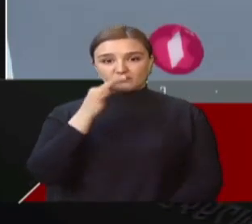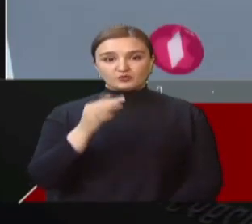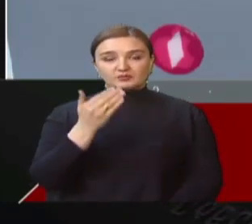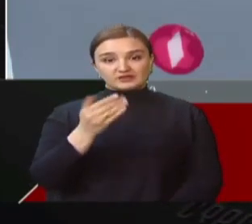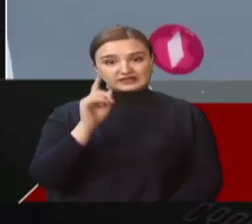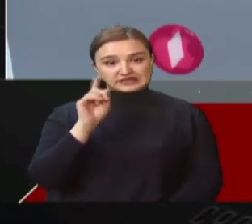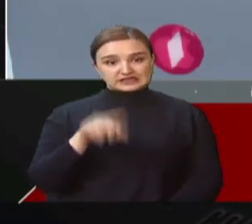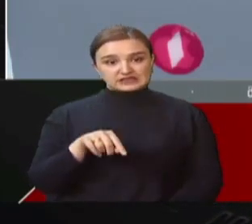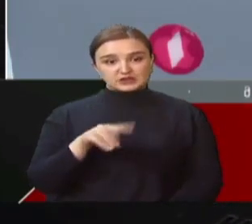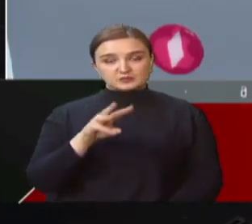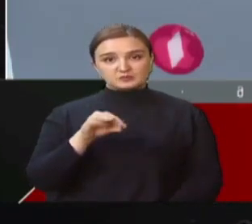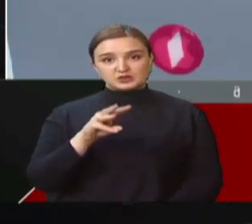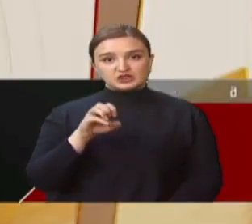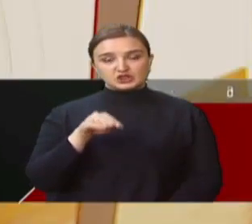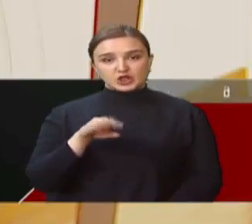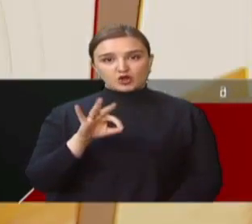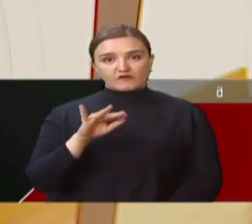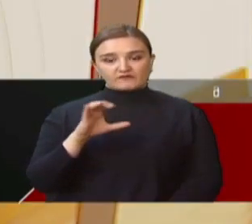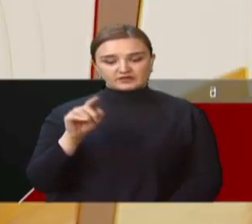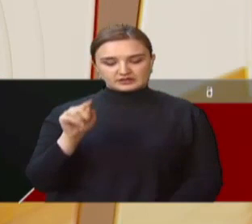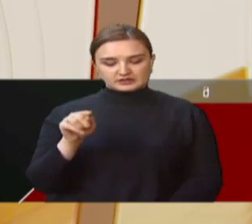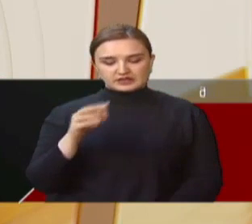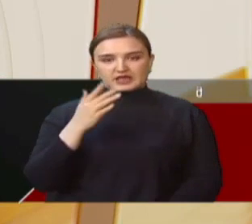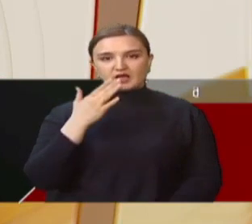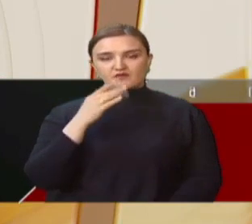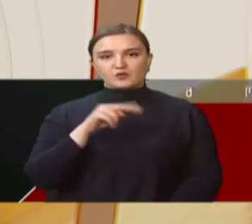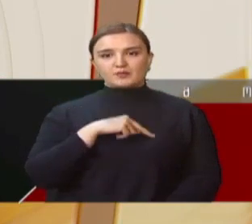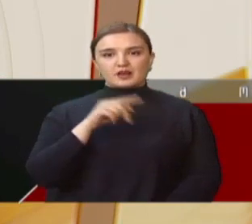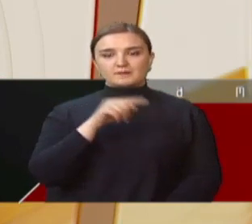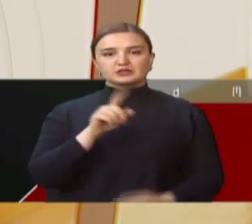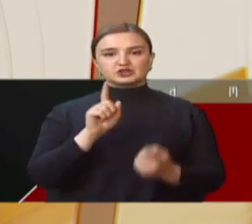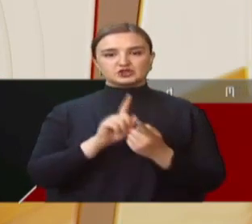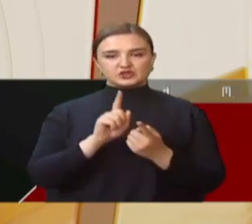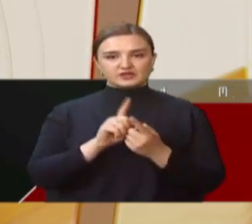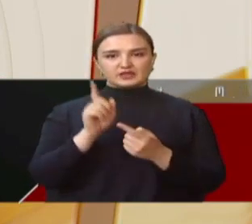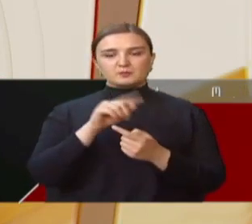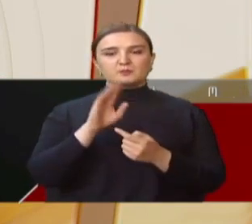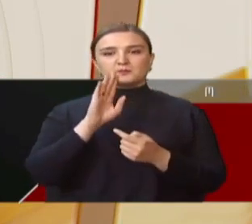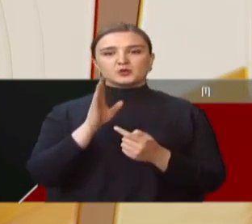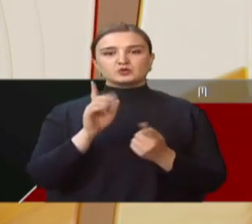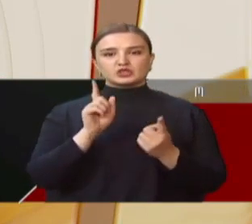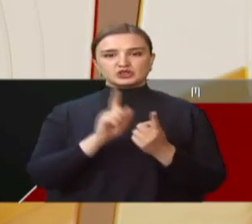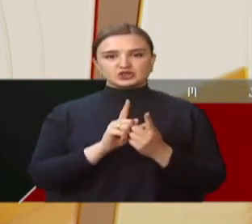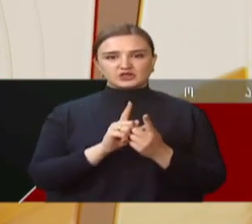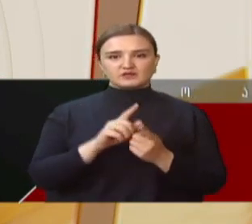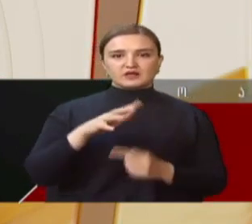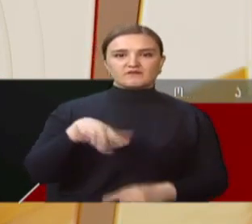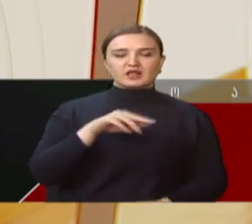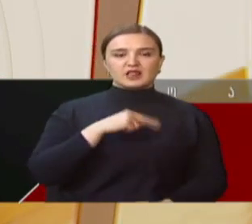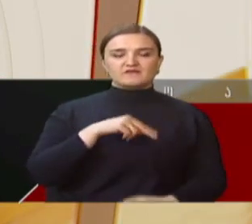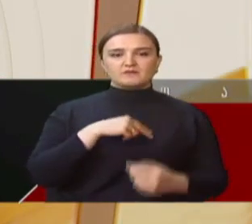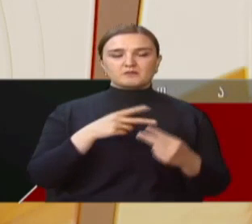თქვენ Charles Michelis ofistan dațkebuli Europarlamentchi shekhvedrebi Brusselshi shekhvedrebi qvela